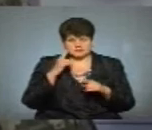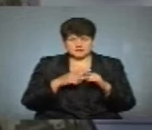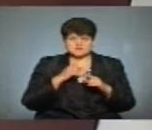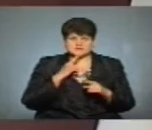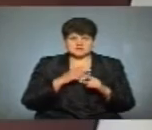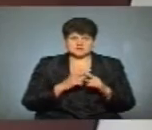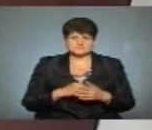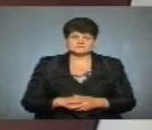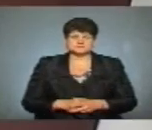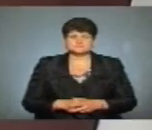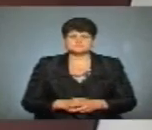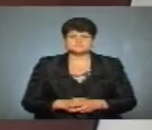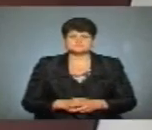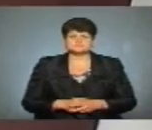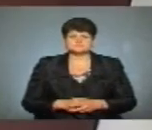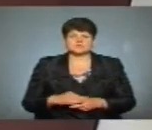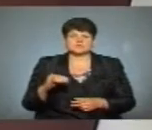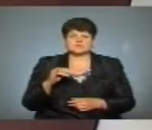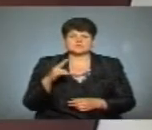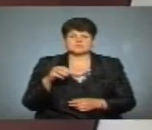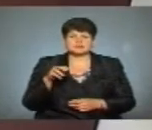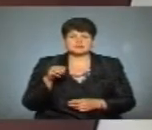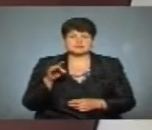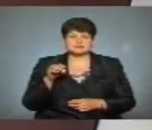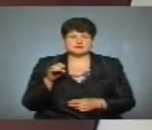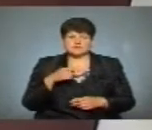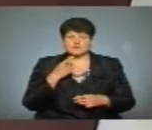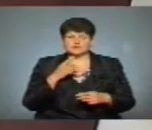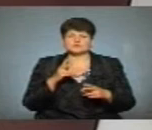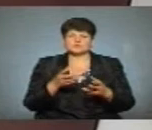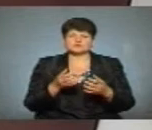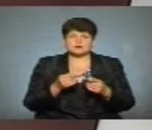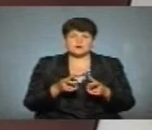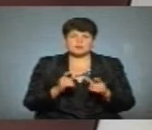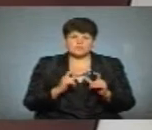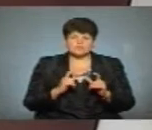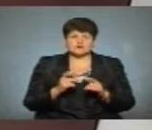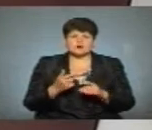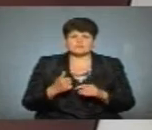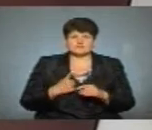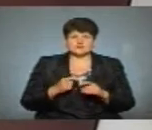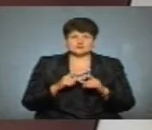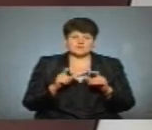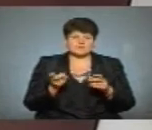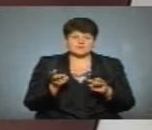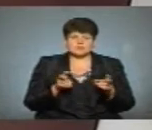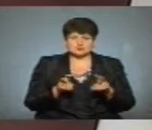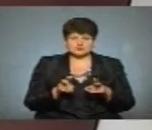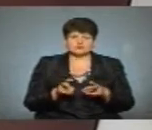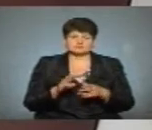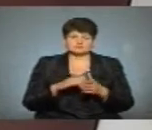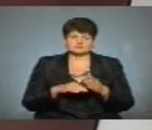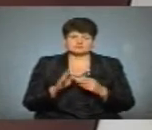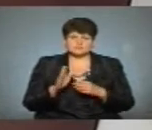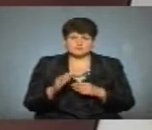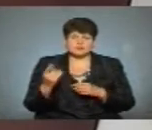сестер. Юрій Дмитрів також каже, тих, хто отримав повістку, але до військкомату не прийшов, штрафуватимуть.